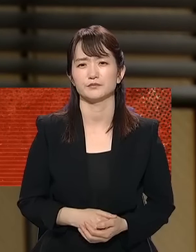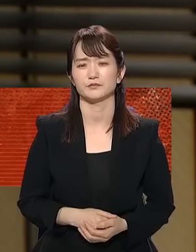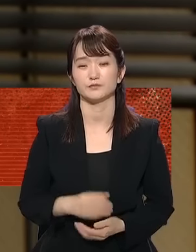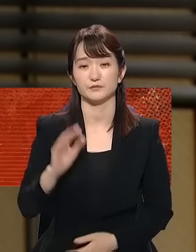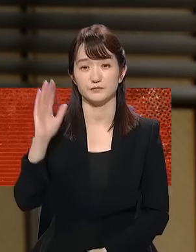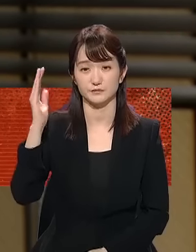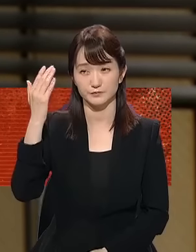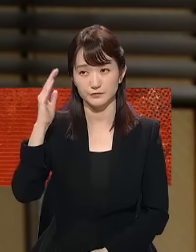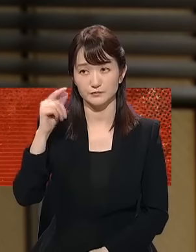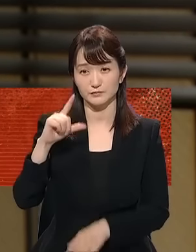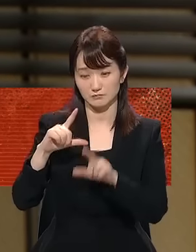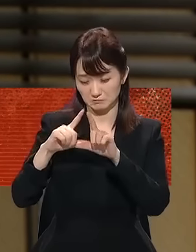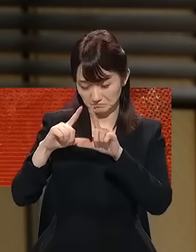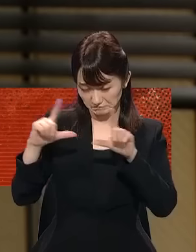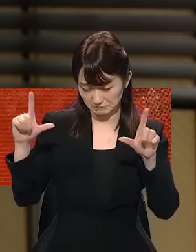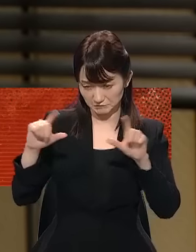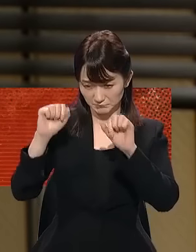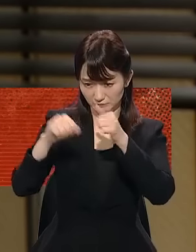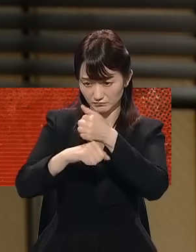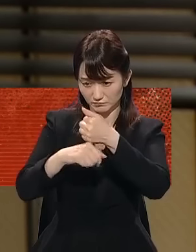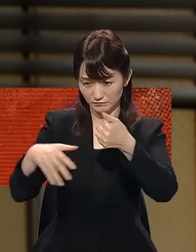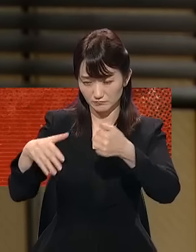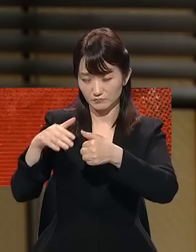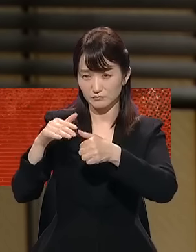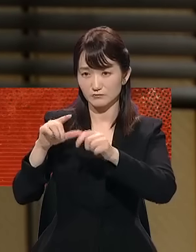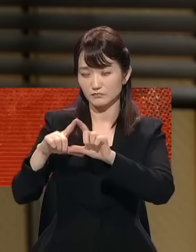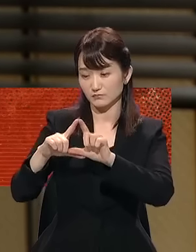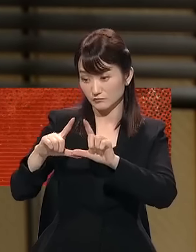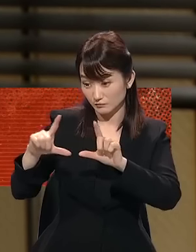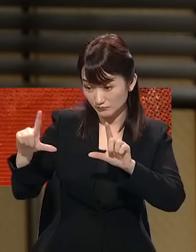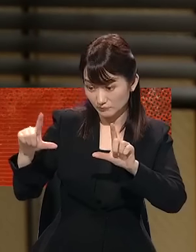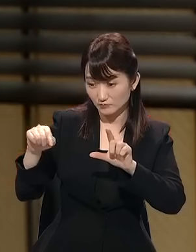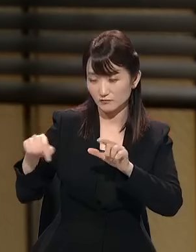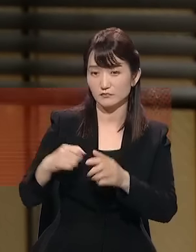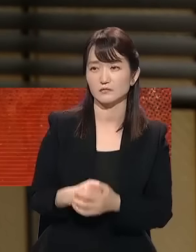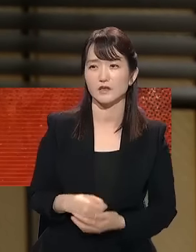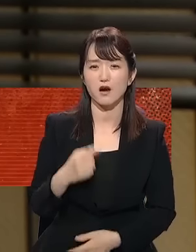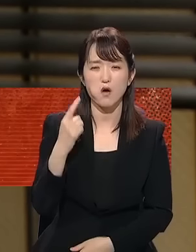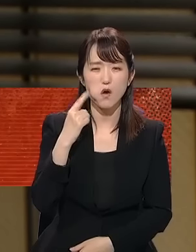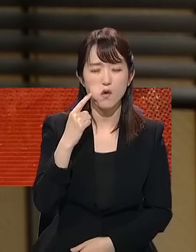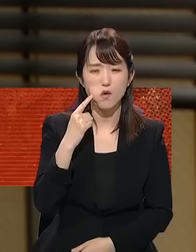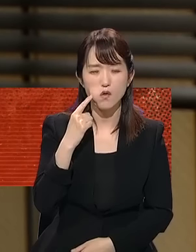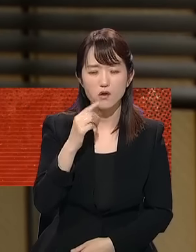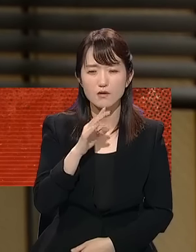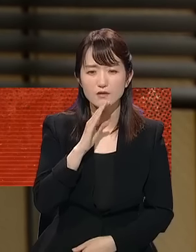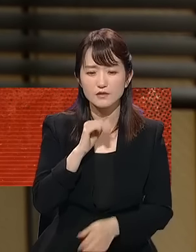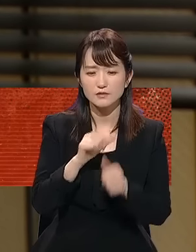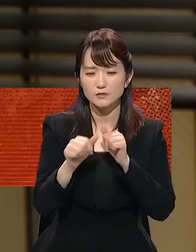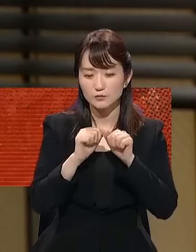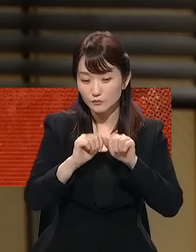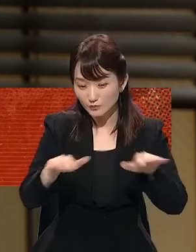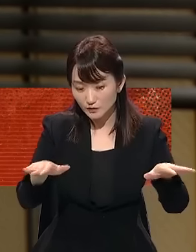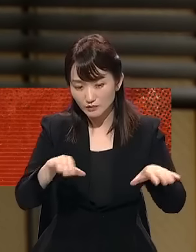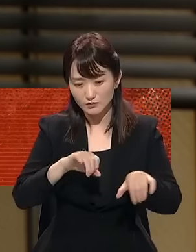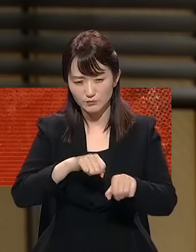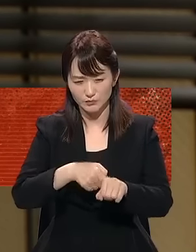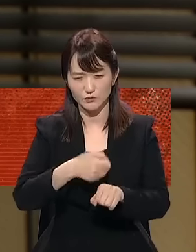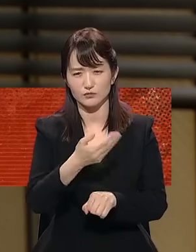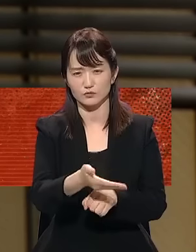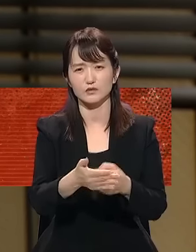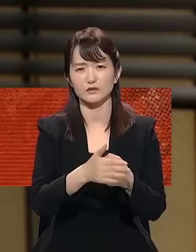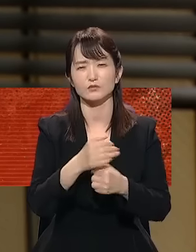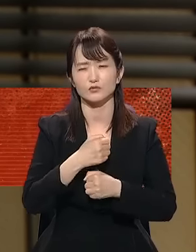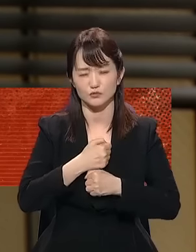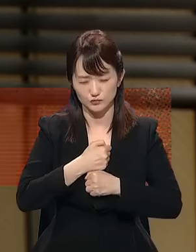요즘에는 뭐 연애인이 됐든 스포츠스타가 됐든 허의 사실에 대해서 굉장히 강경하게 대응하는 그런 입장들이 때문에 유의하셔야 합니다